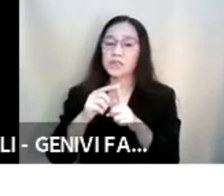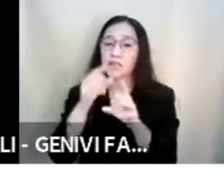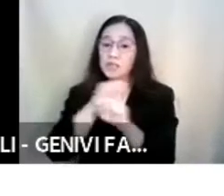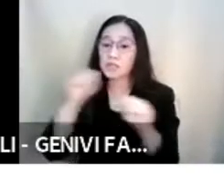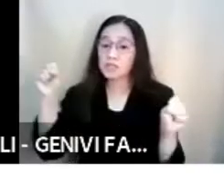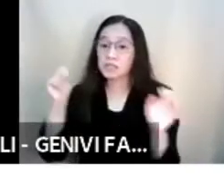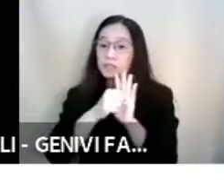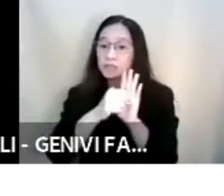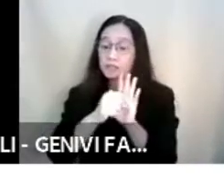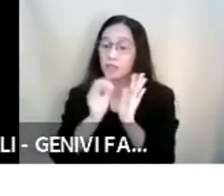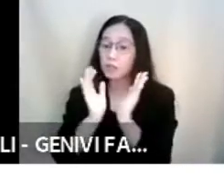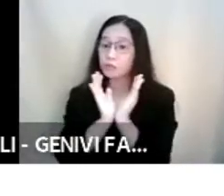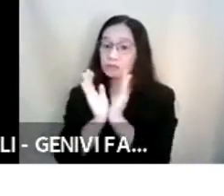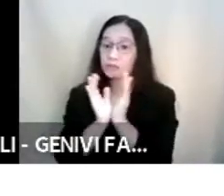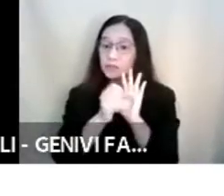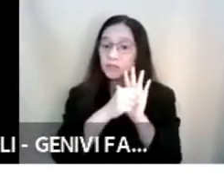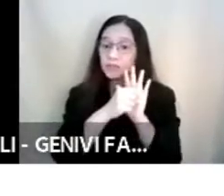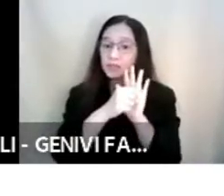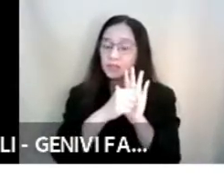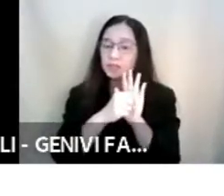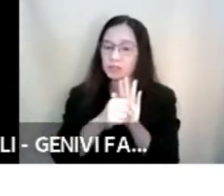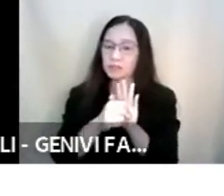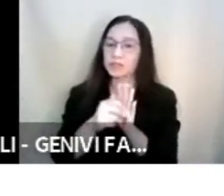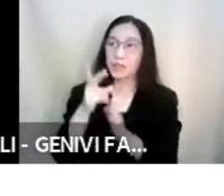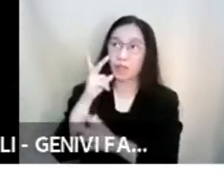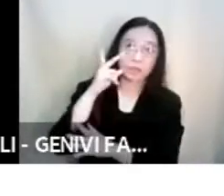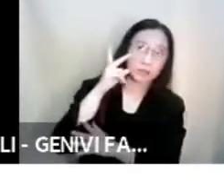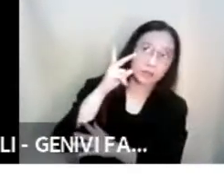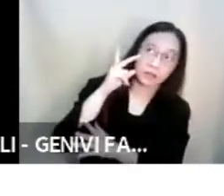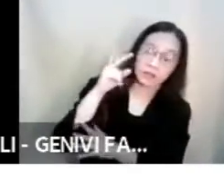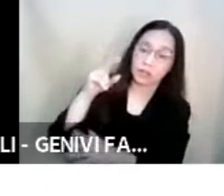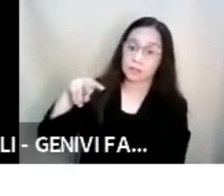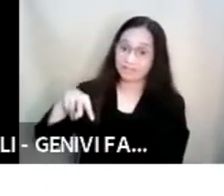nakikita natin sa ating community pag naglalakad tayo or